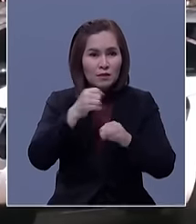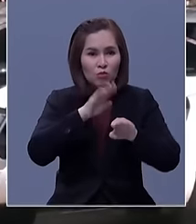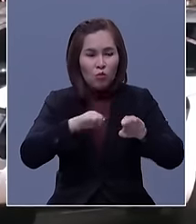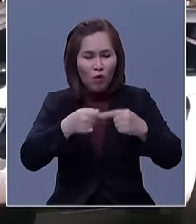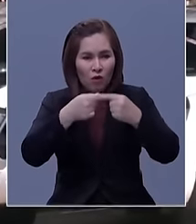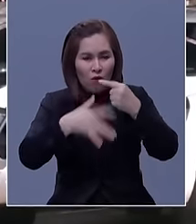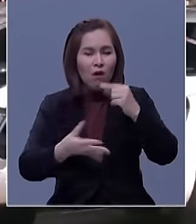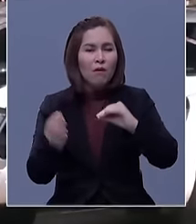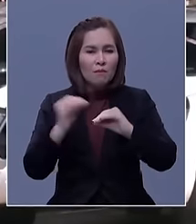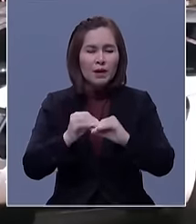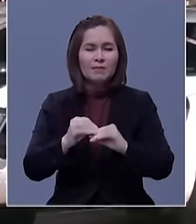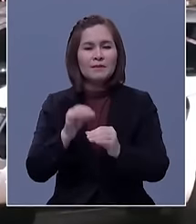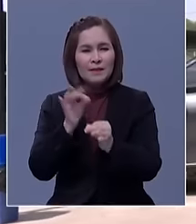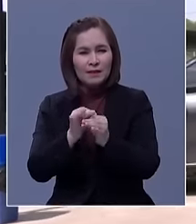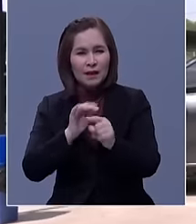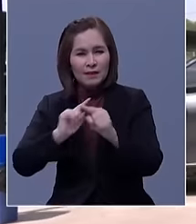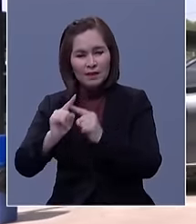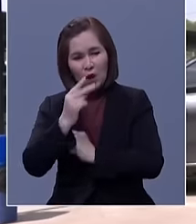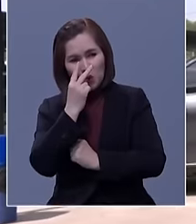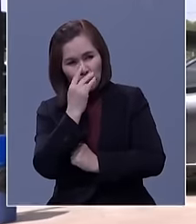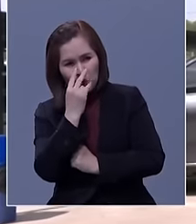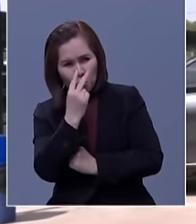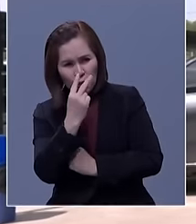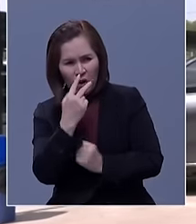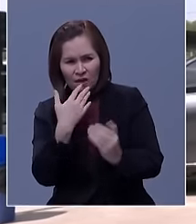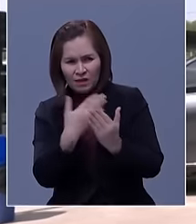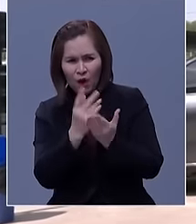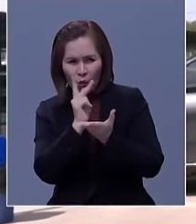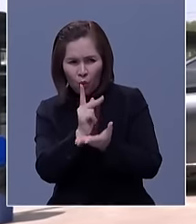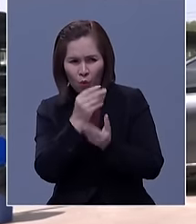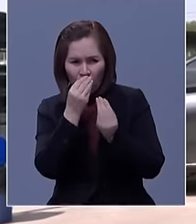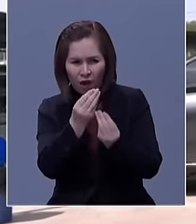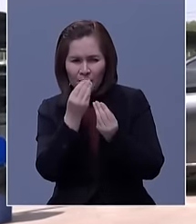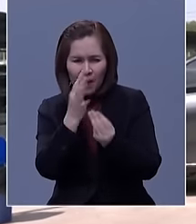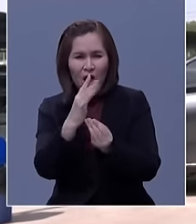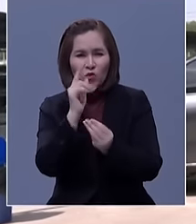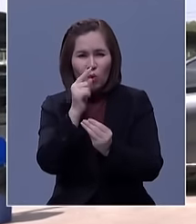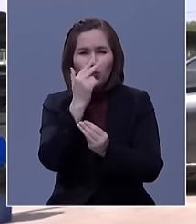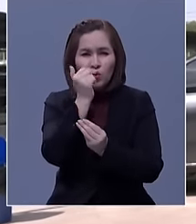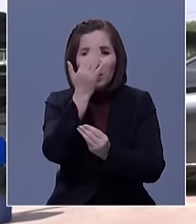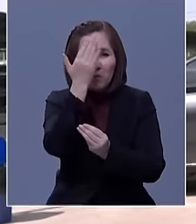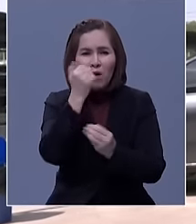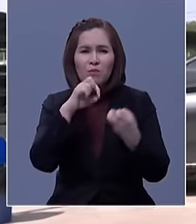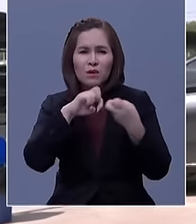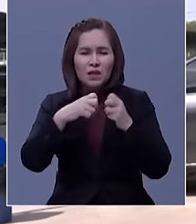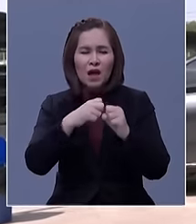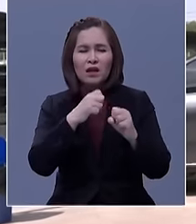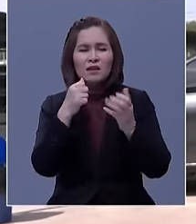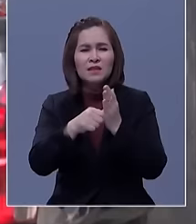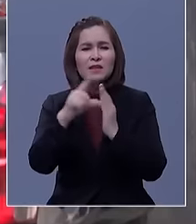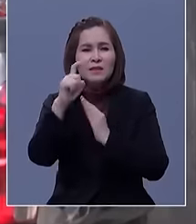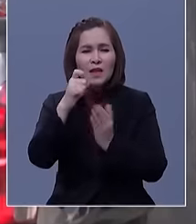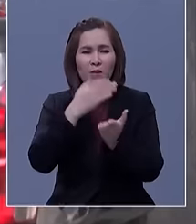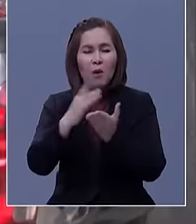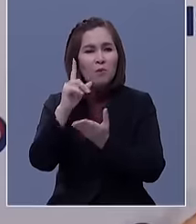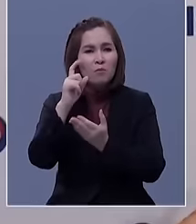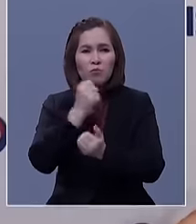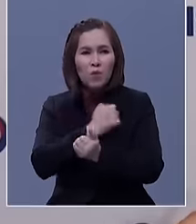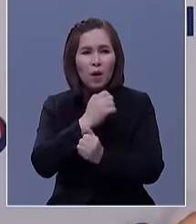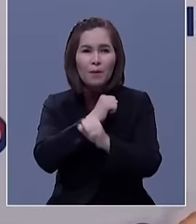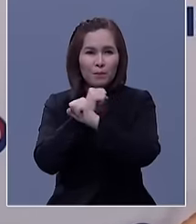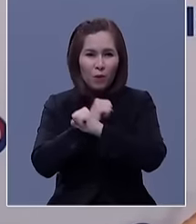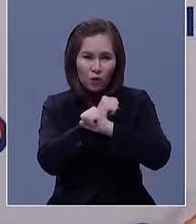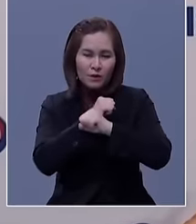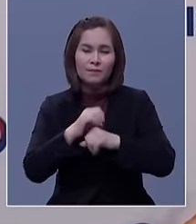สถาบันการเงินเองก็จึงต้องประเมินความเสี่ยงในการปล่อยสินเชื่อเพื่อไม่ให้เกิดหนี้เสียมากค่ะความ